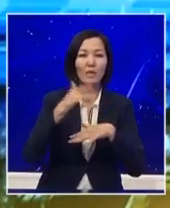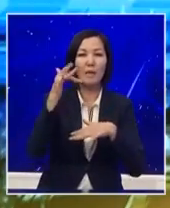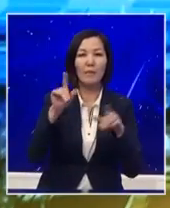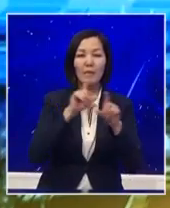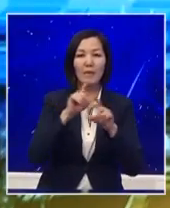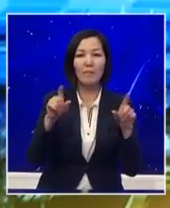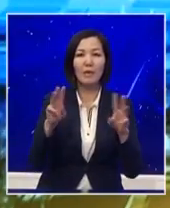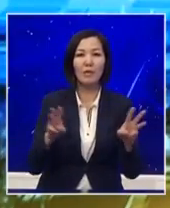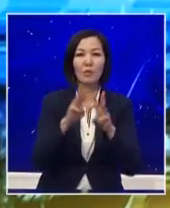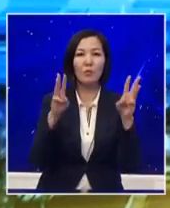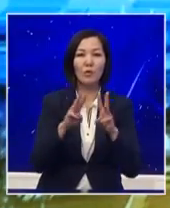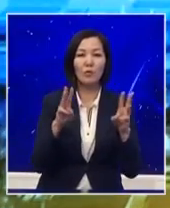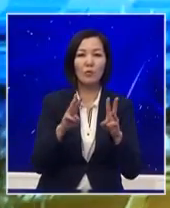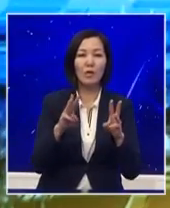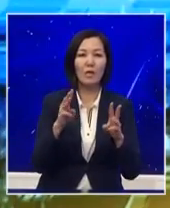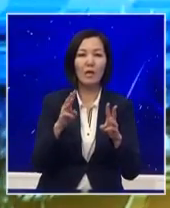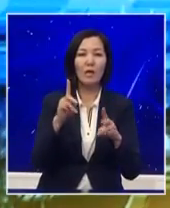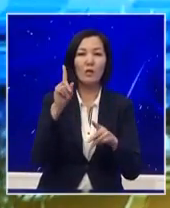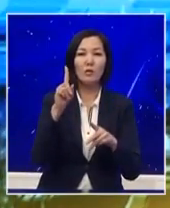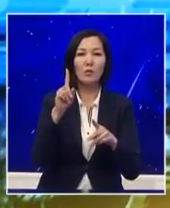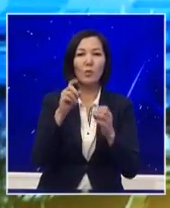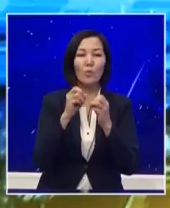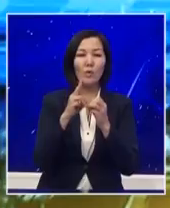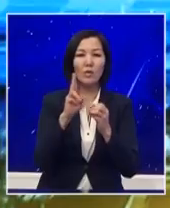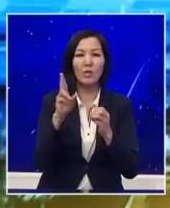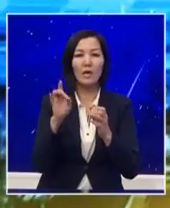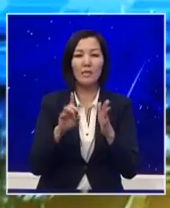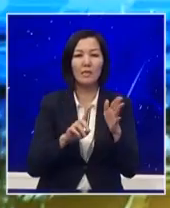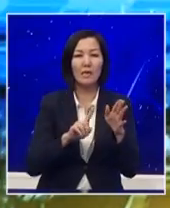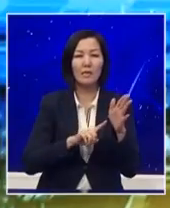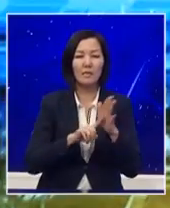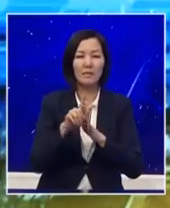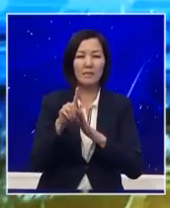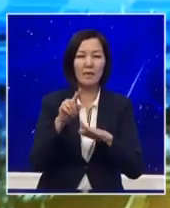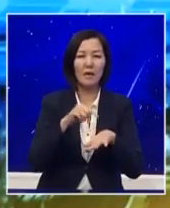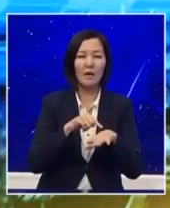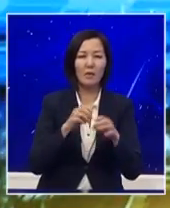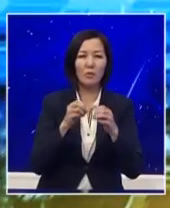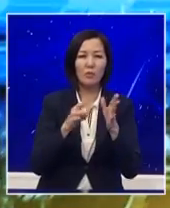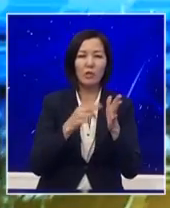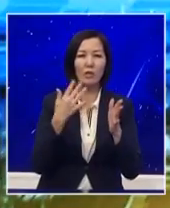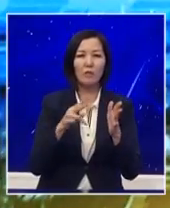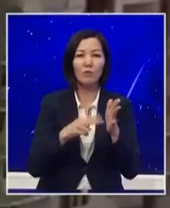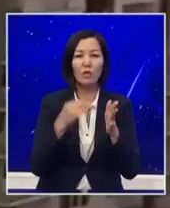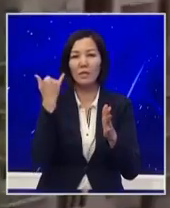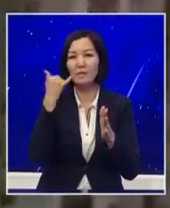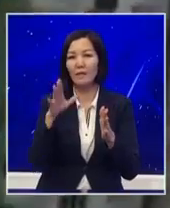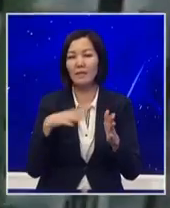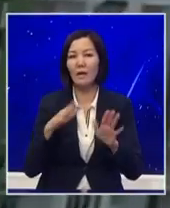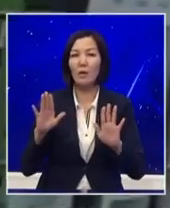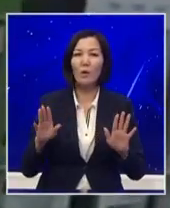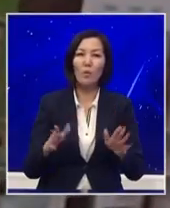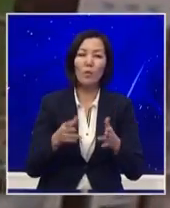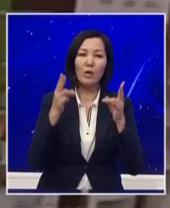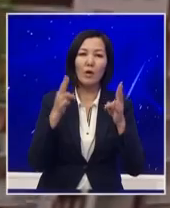9 қабатты ғимараттың өртенгені туралы хабарлама 12 қаңтар сағат 17:57 түскен. Оқиға орнына өрт